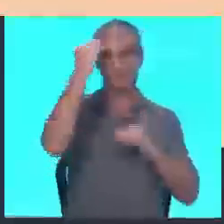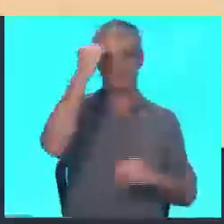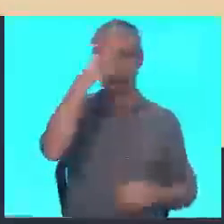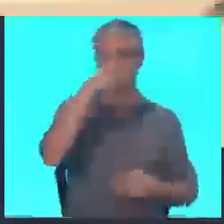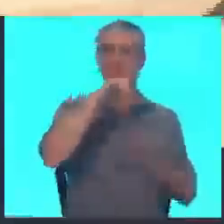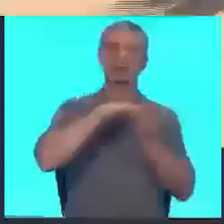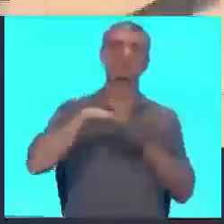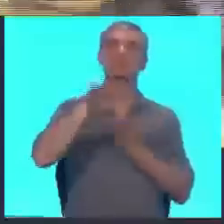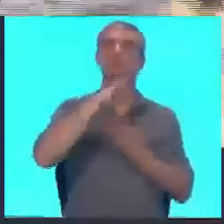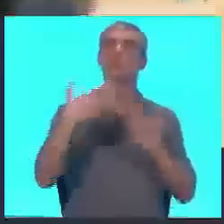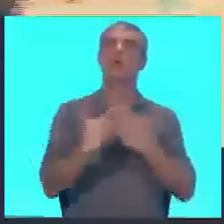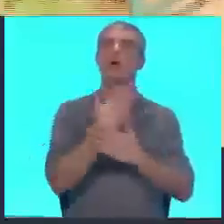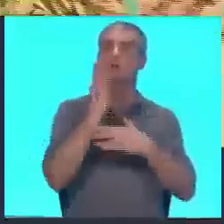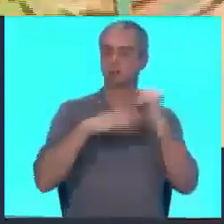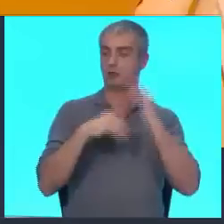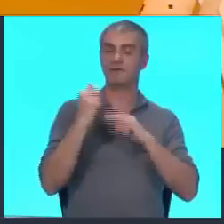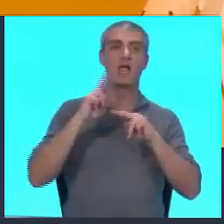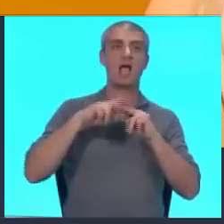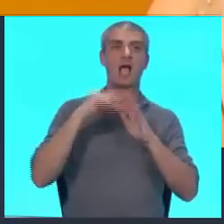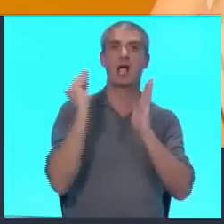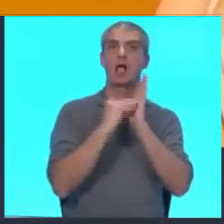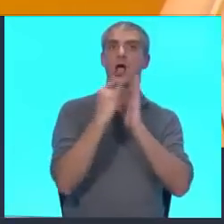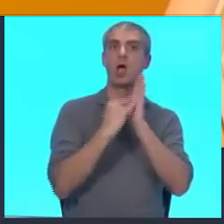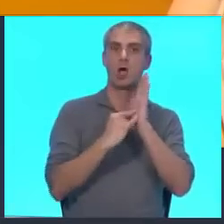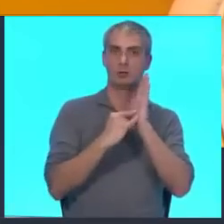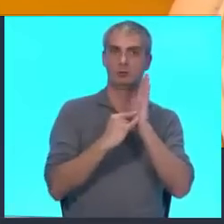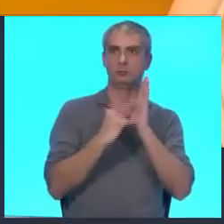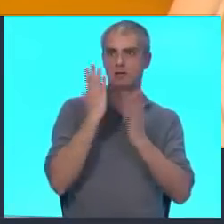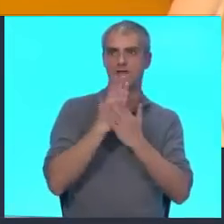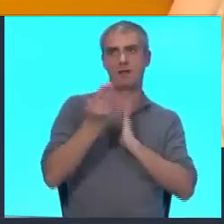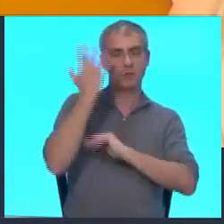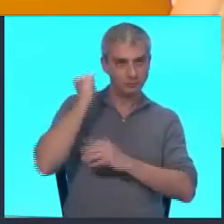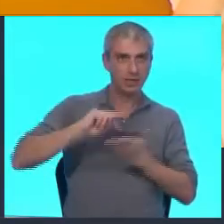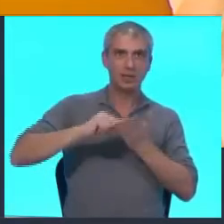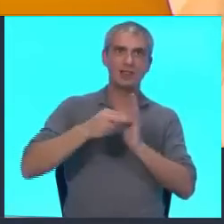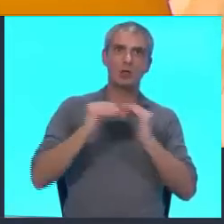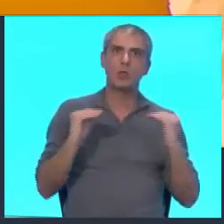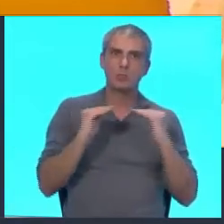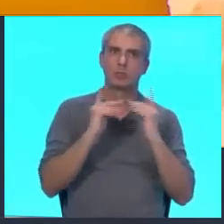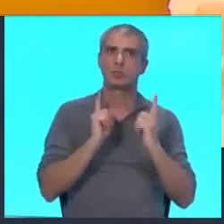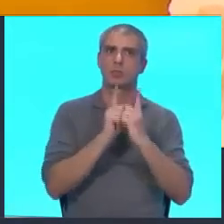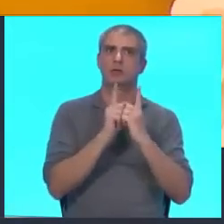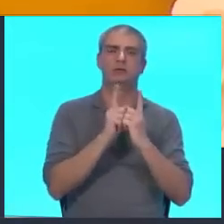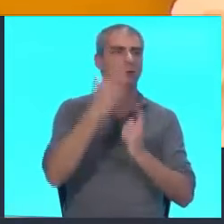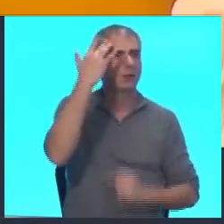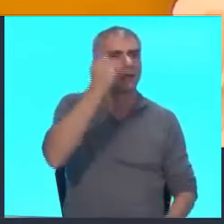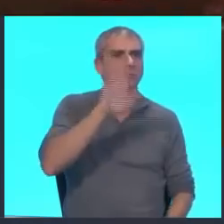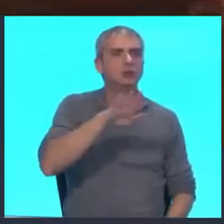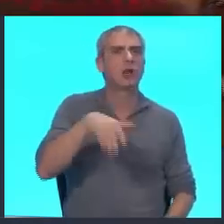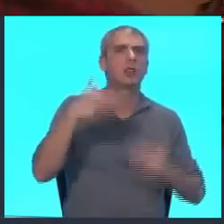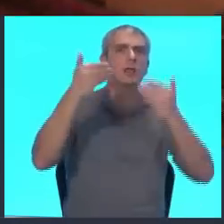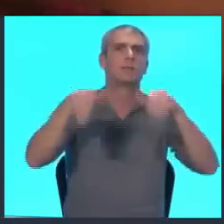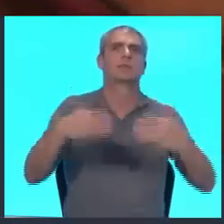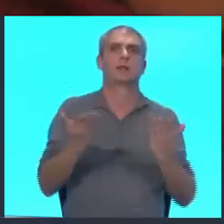בשכונה חדשה שנבנתה לאחר החקיקה, כלומר היה אמור מראש להיות מתוכנן בצורה נגישה. תארי לך שיש ילדים